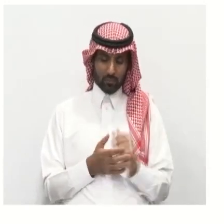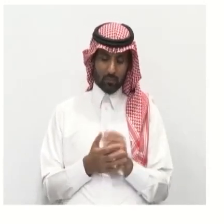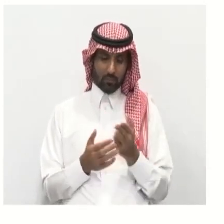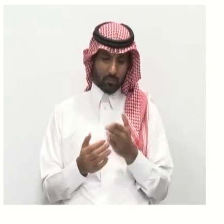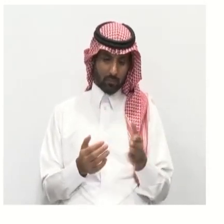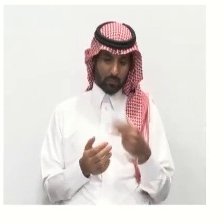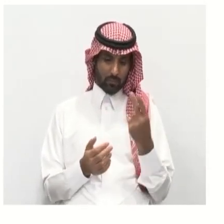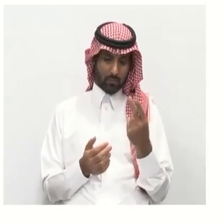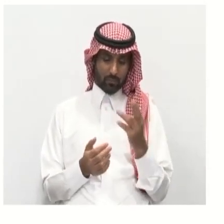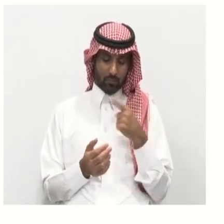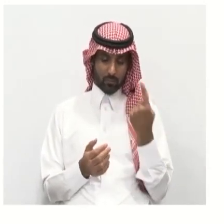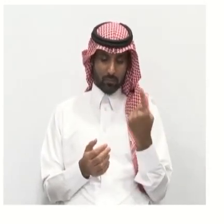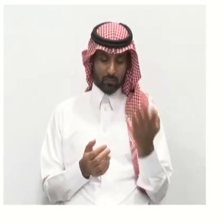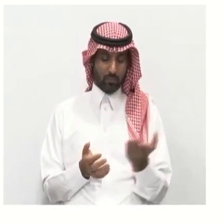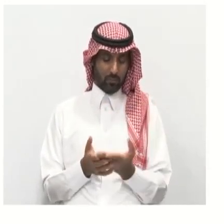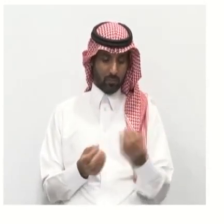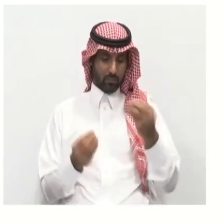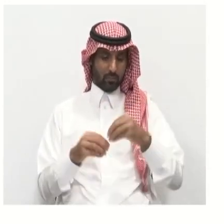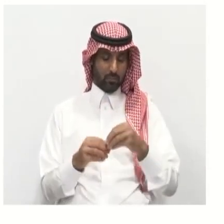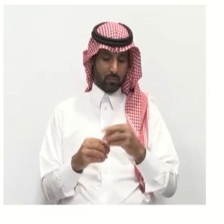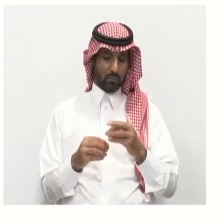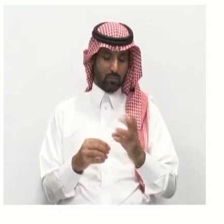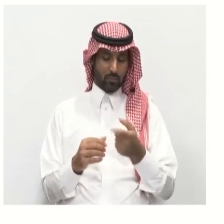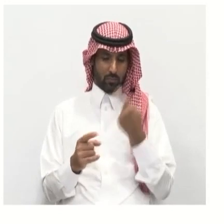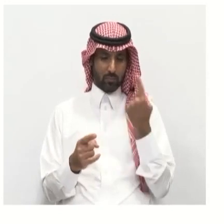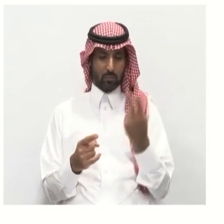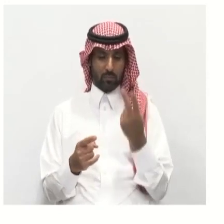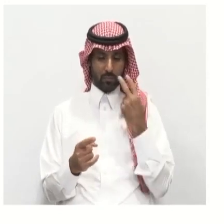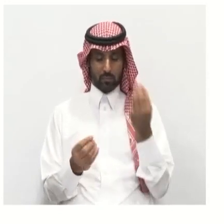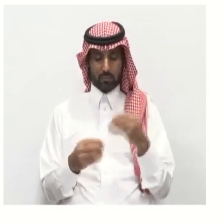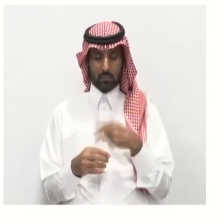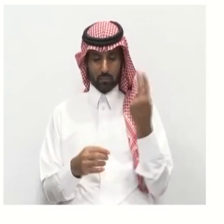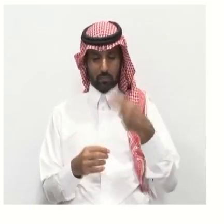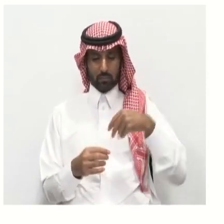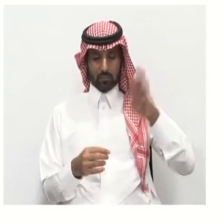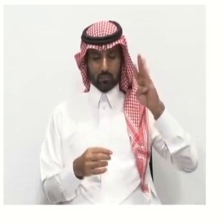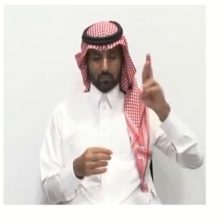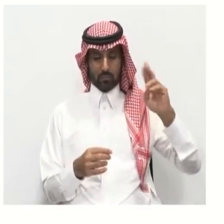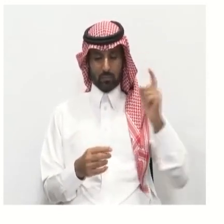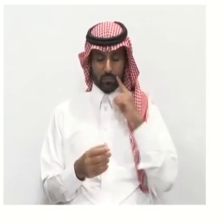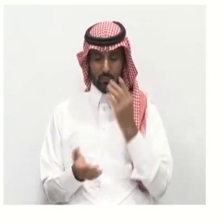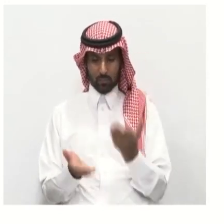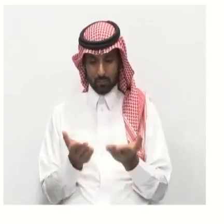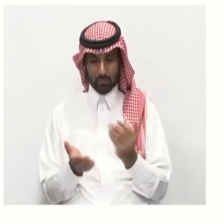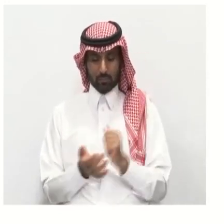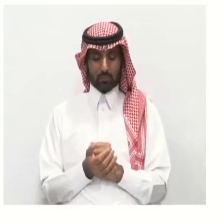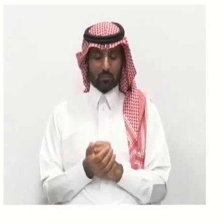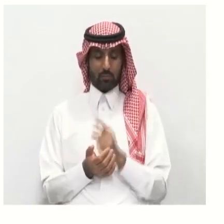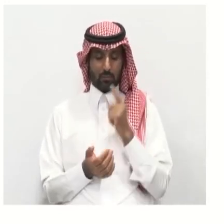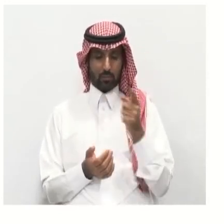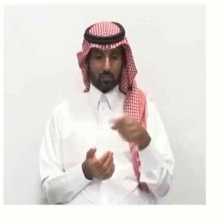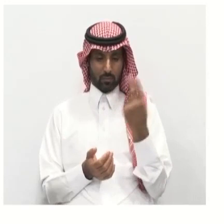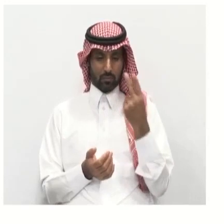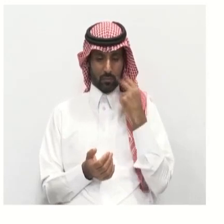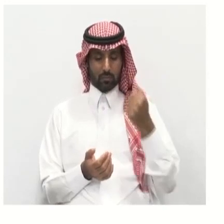البدايه واحد فنضع امامهم كم اثنين امام الاتش بي ار فتكون المعادله كالتالي 2